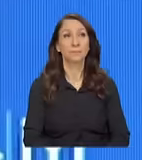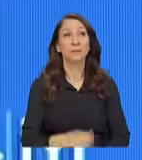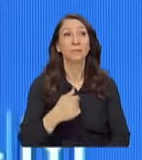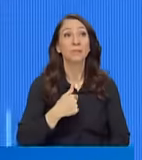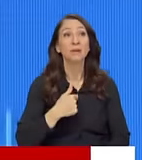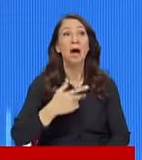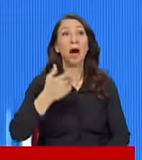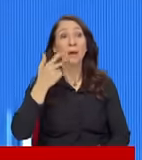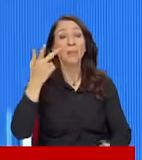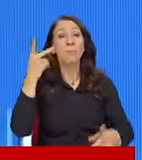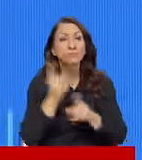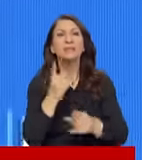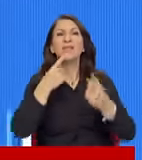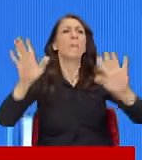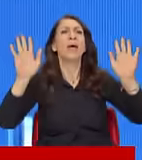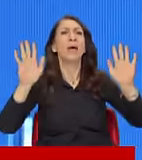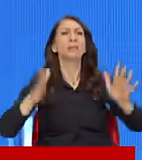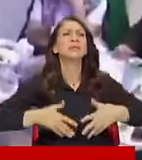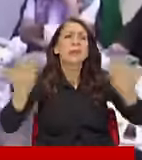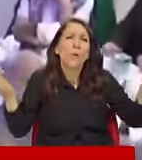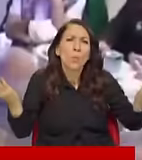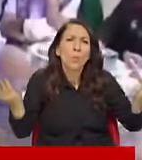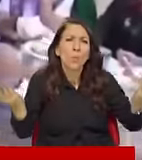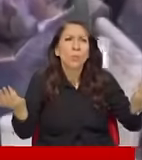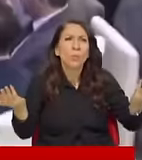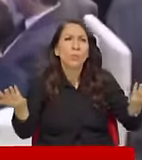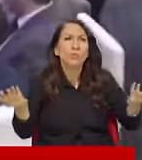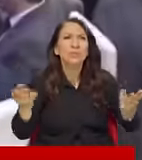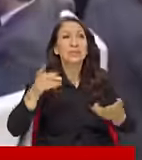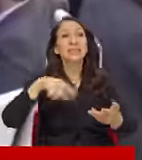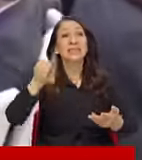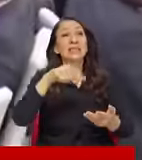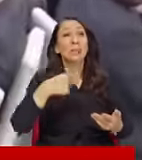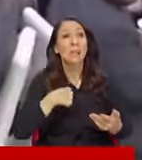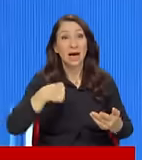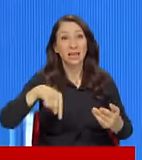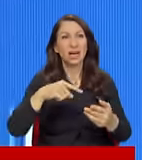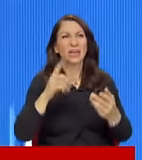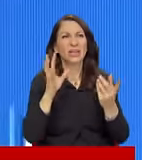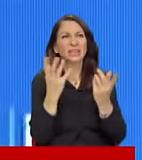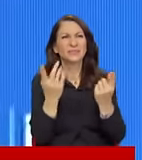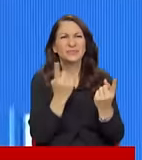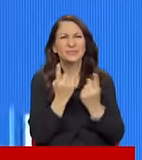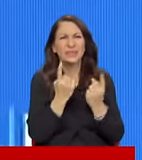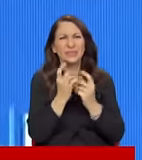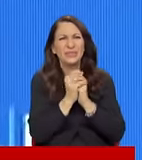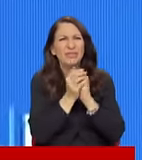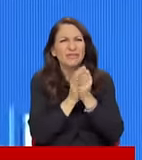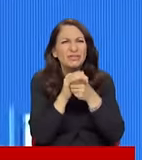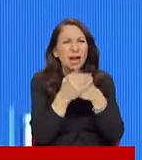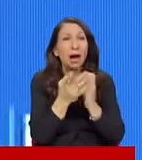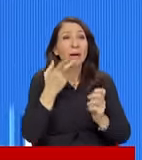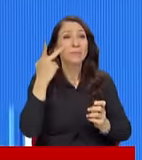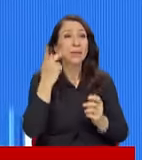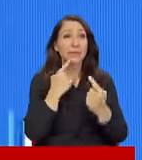Bana abla mabla demeyin. İstemiyorum sizin bana vıcık vıcık bir riyakarlıkla